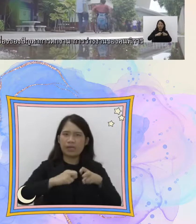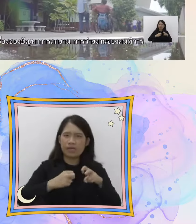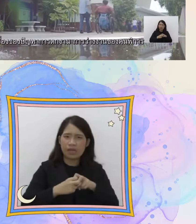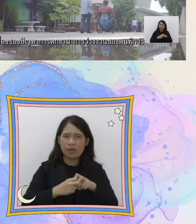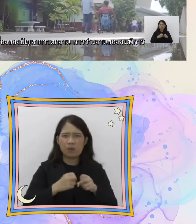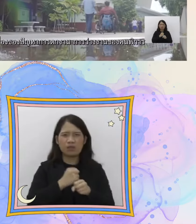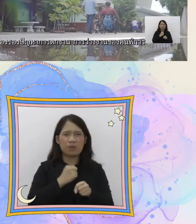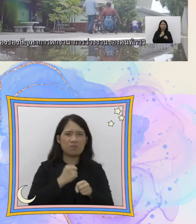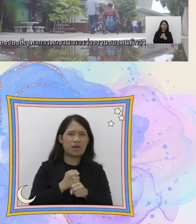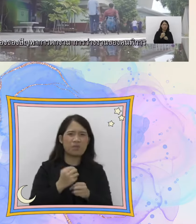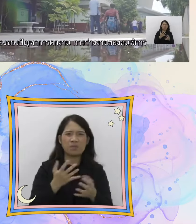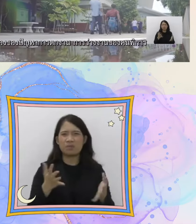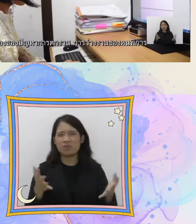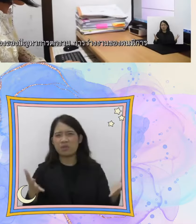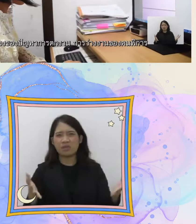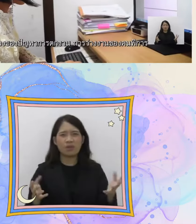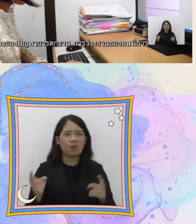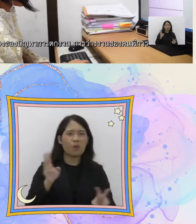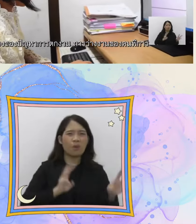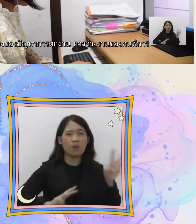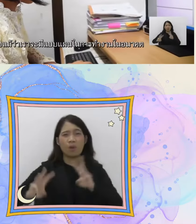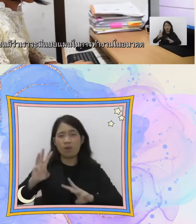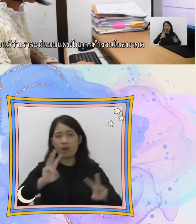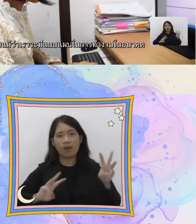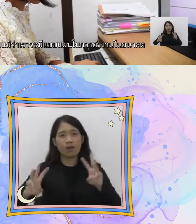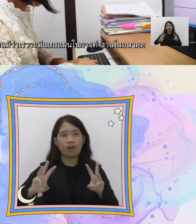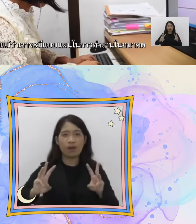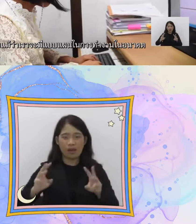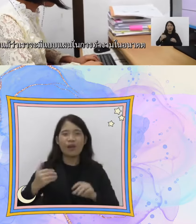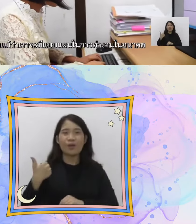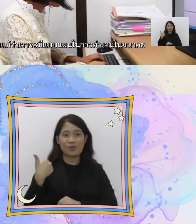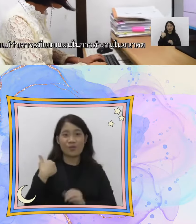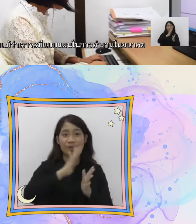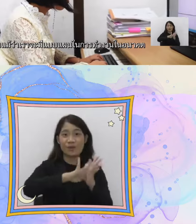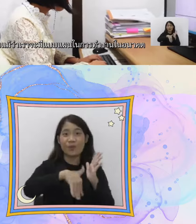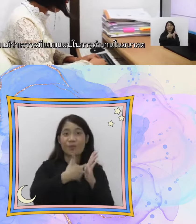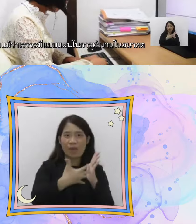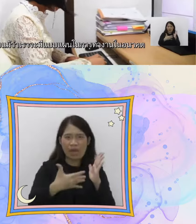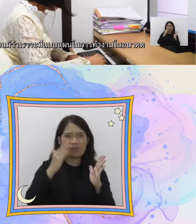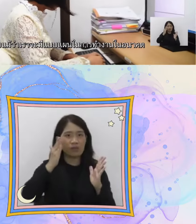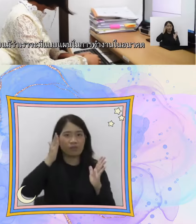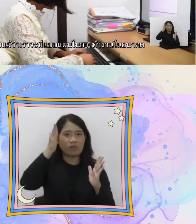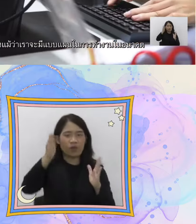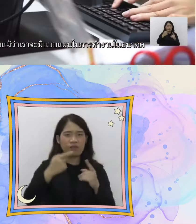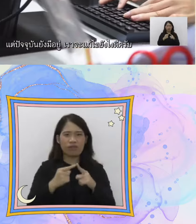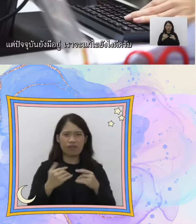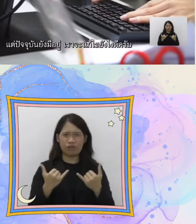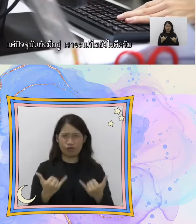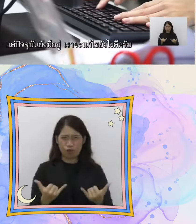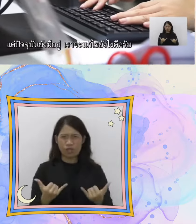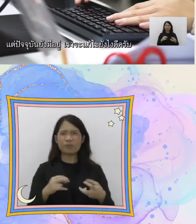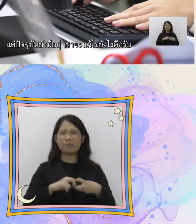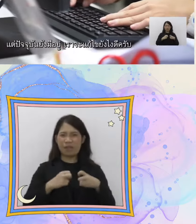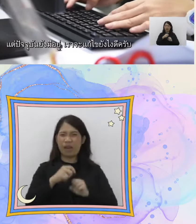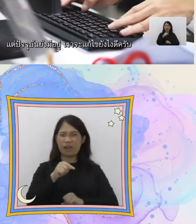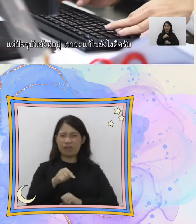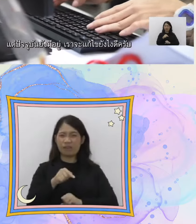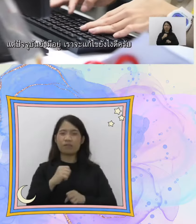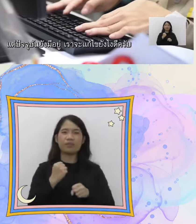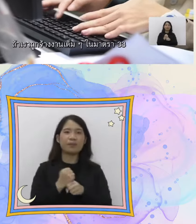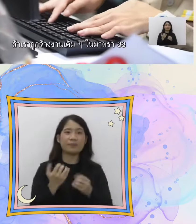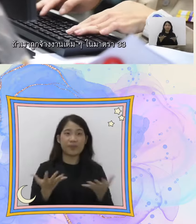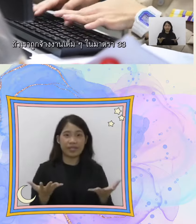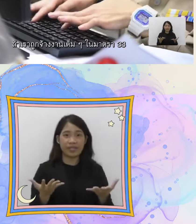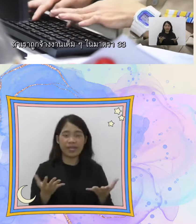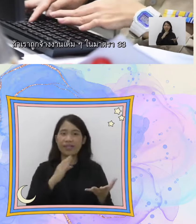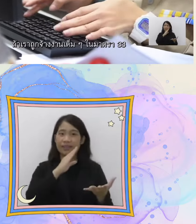การนั IPS กตกงานห้องงานถเราจะมแบบแนใการทาน อนาคตแตปัฏชุบัยมีอยเราจะแไหนไ